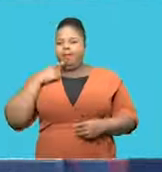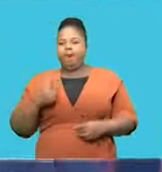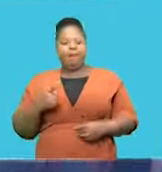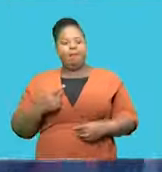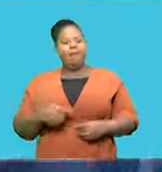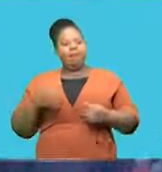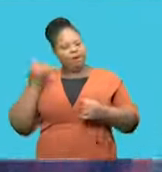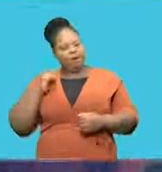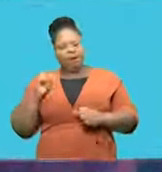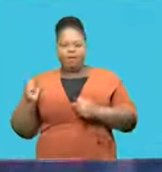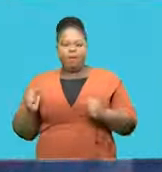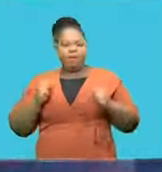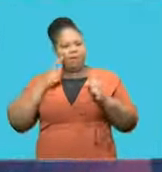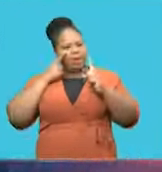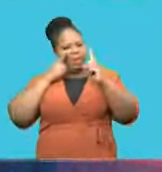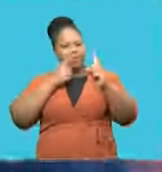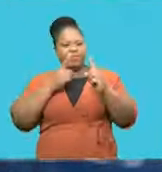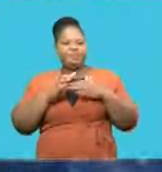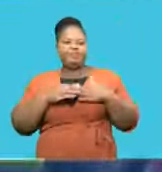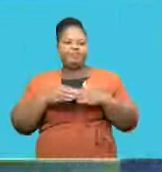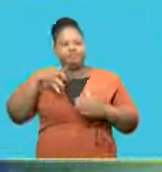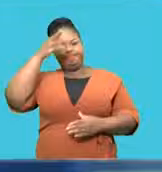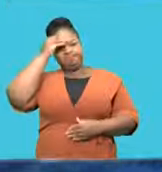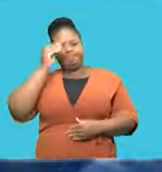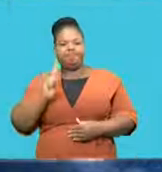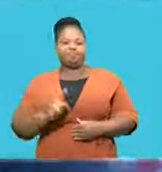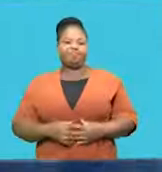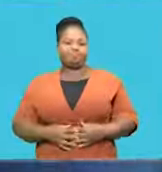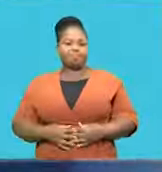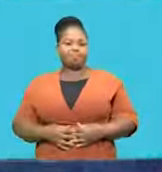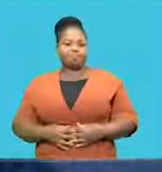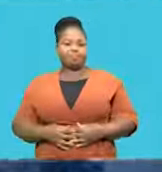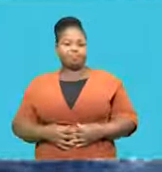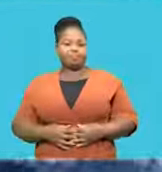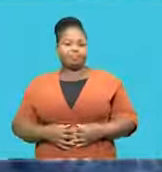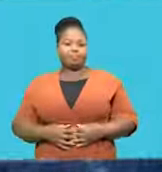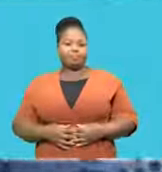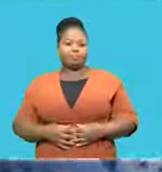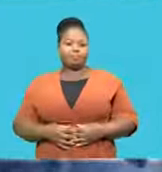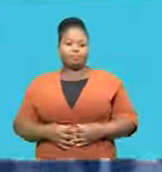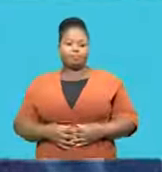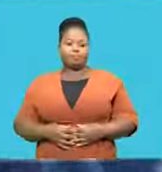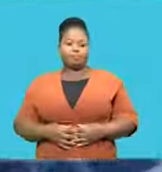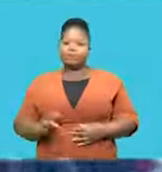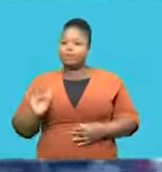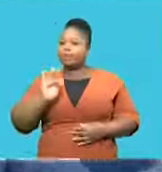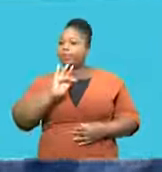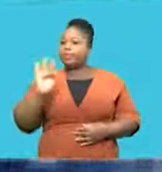bazimisele ukubambelela kwizimfundiso zikamntwana. Akukho ngisho futhi noyedwa